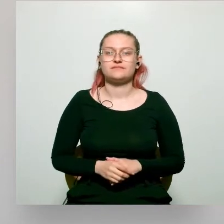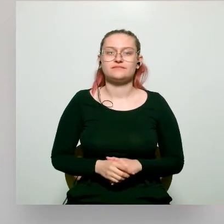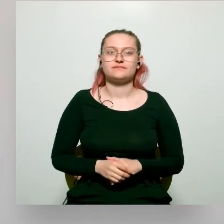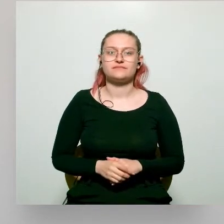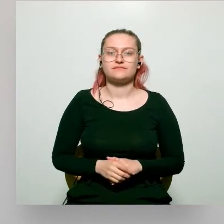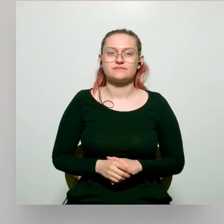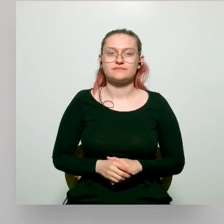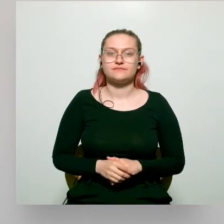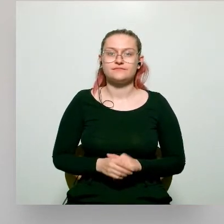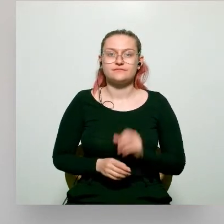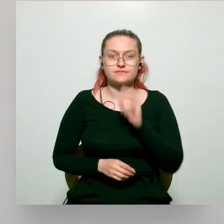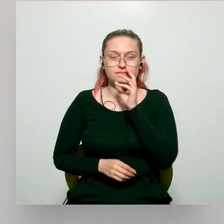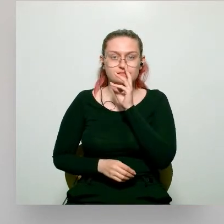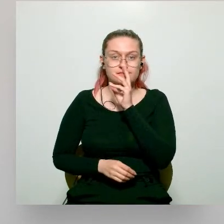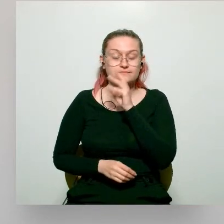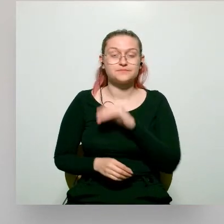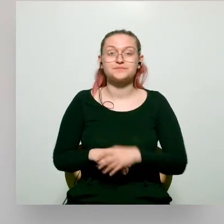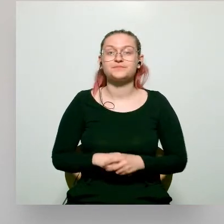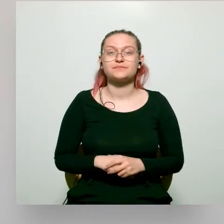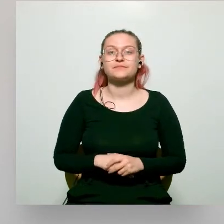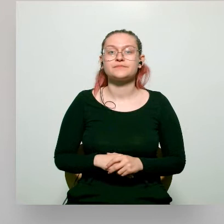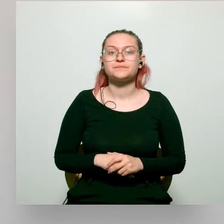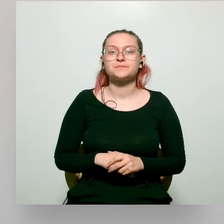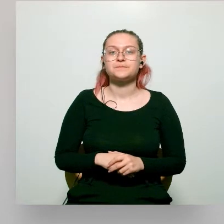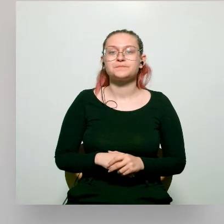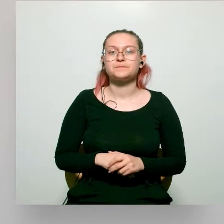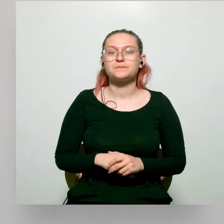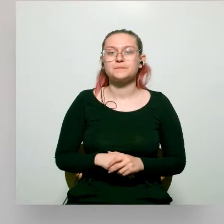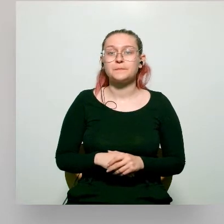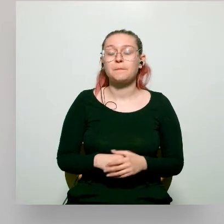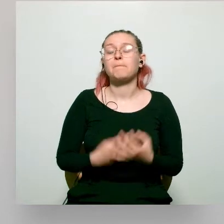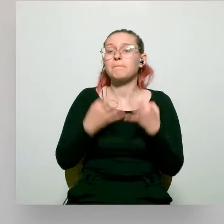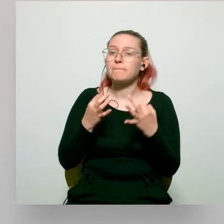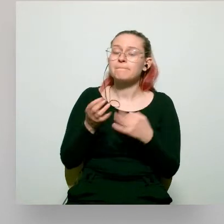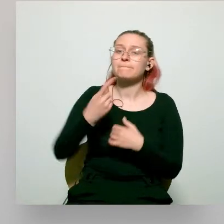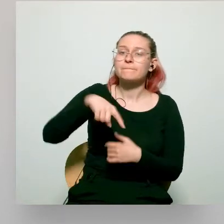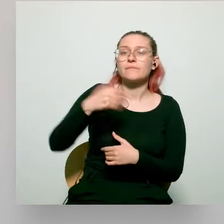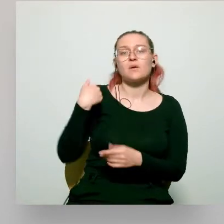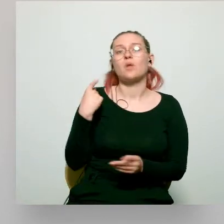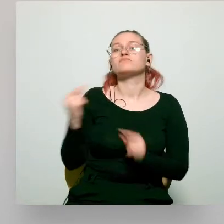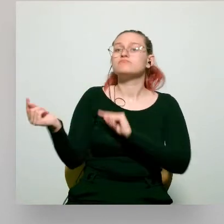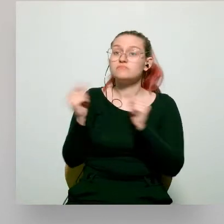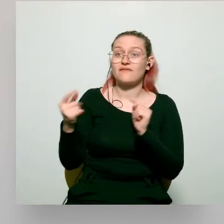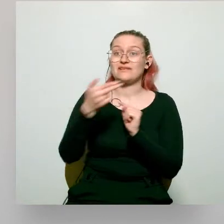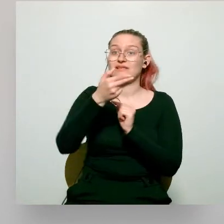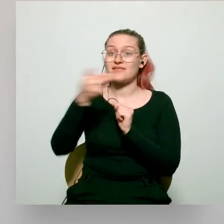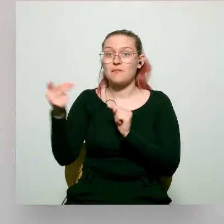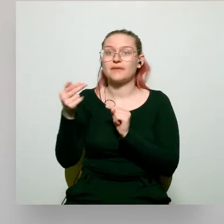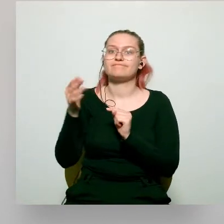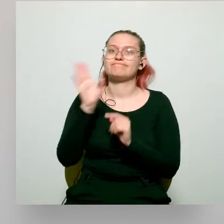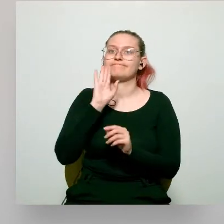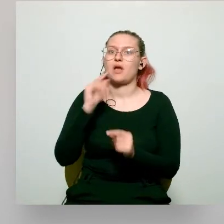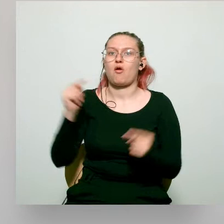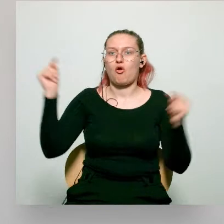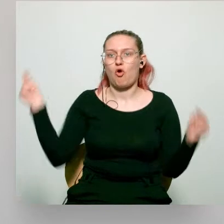o konflikcie z kulturą rosyjską i to jakby no,